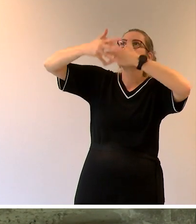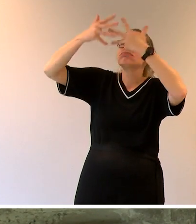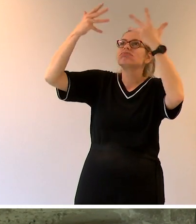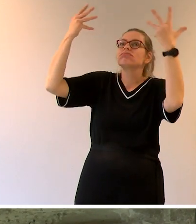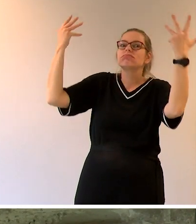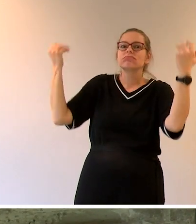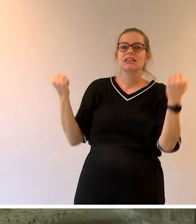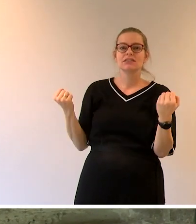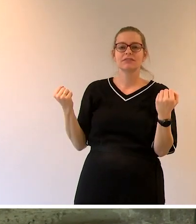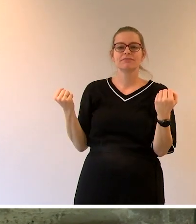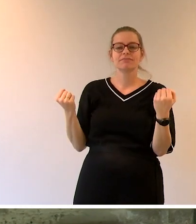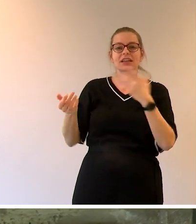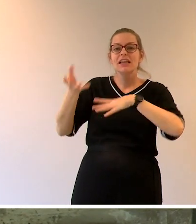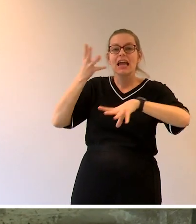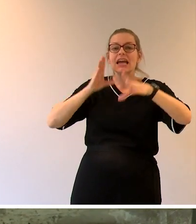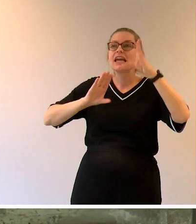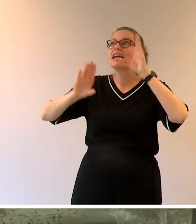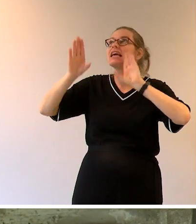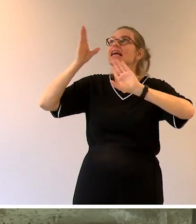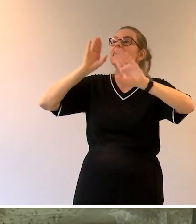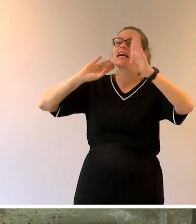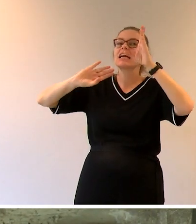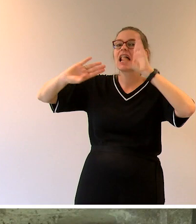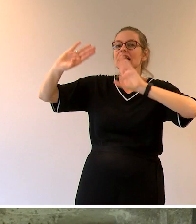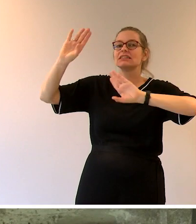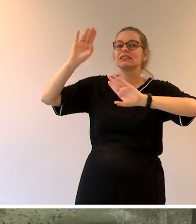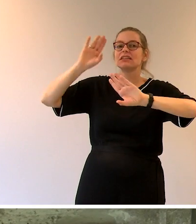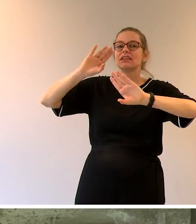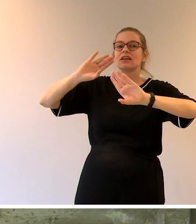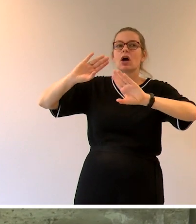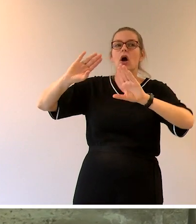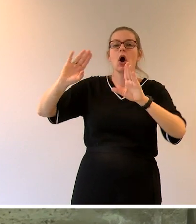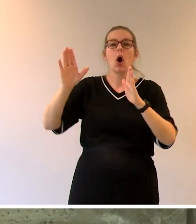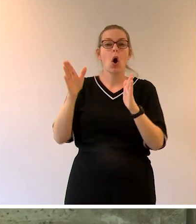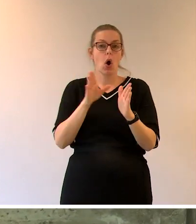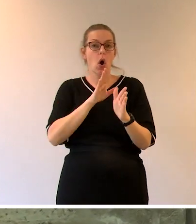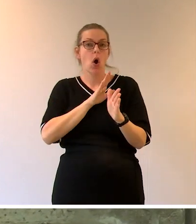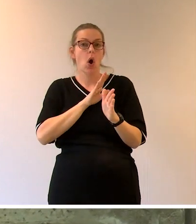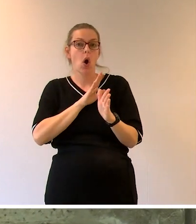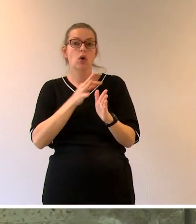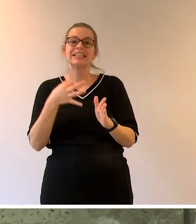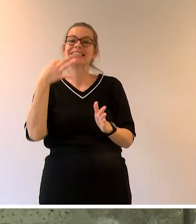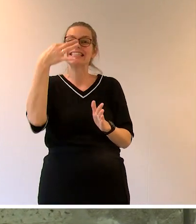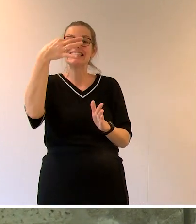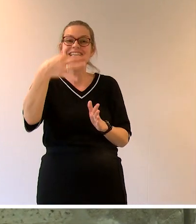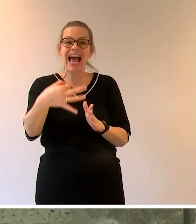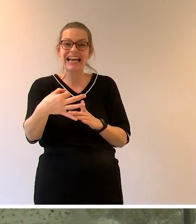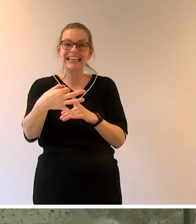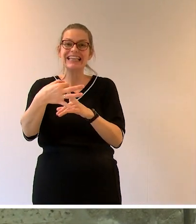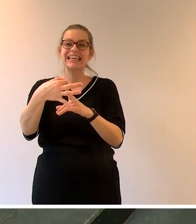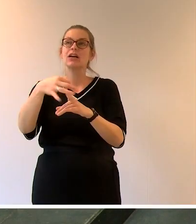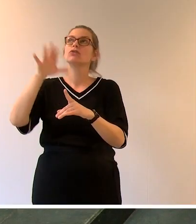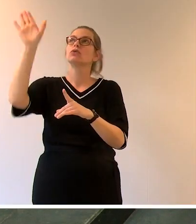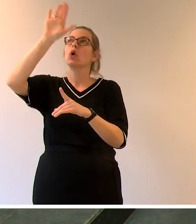zette. De heerlijkheid die God ook in Sinaï had gezien, toen hij op de berg neerkwam met donder